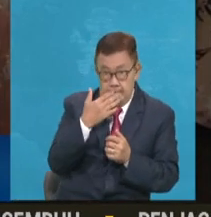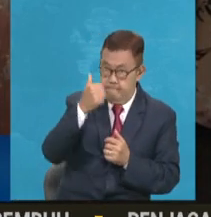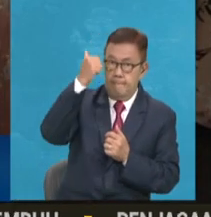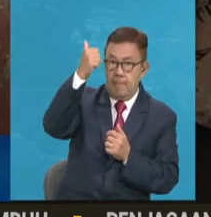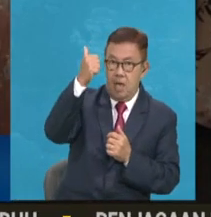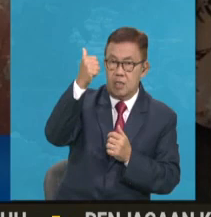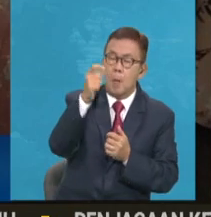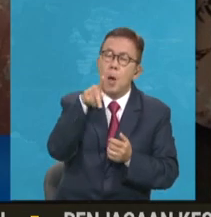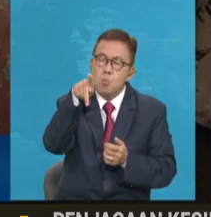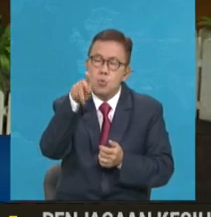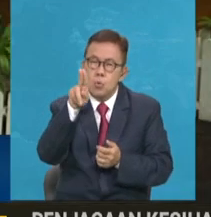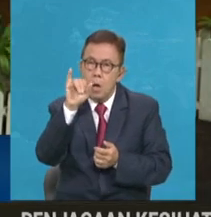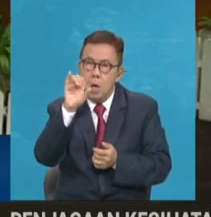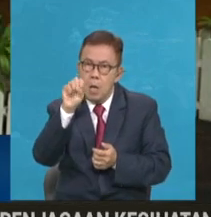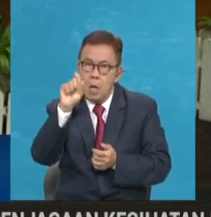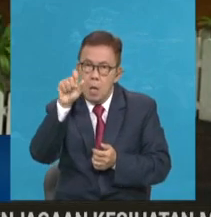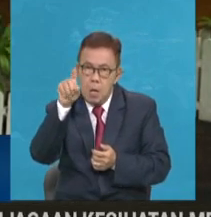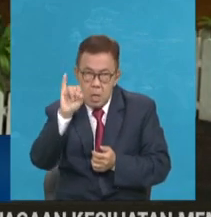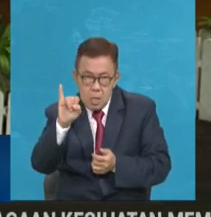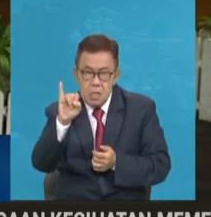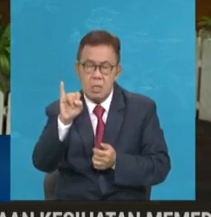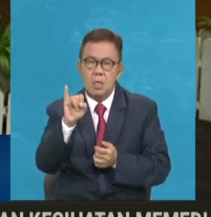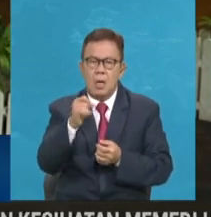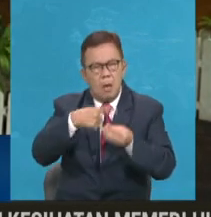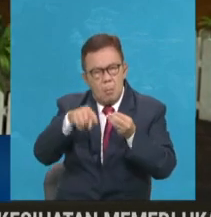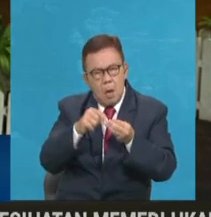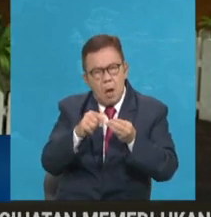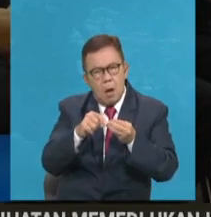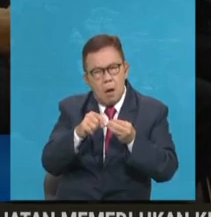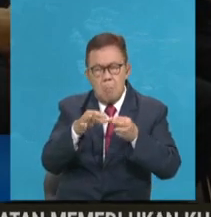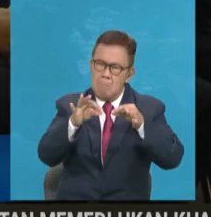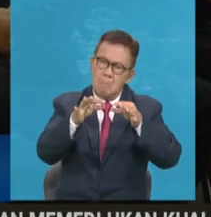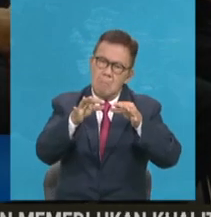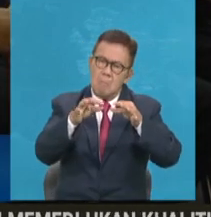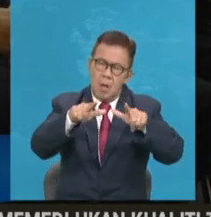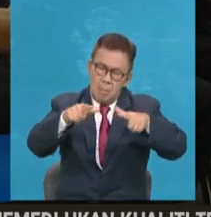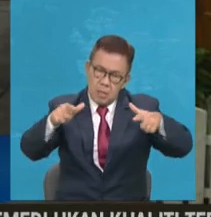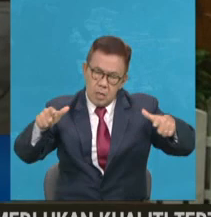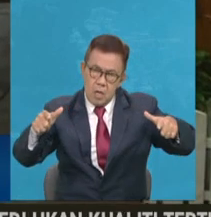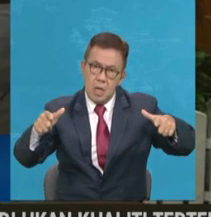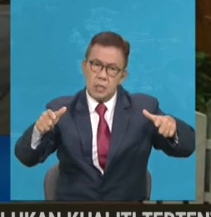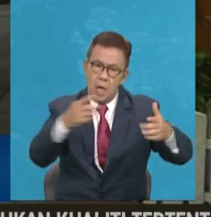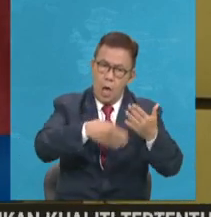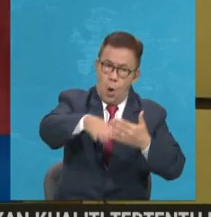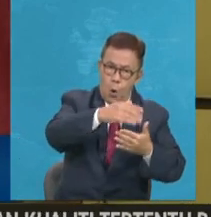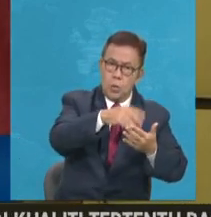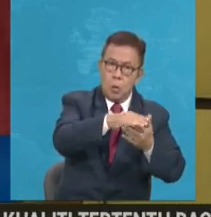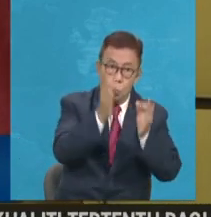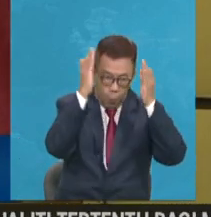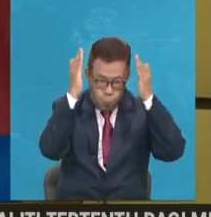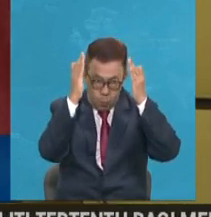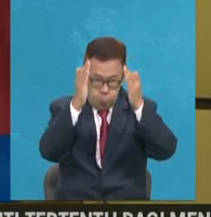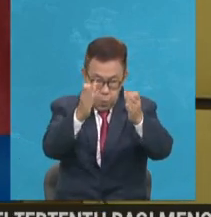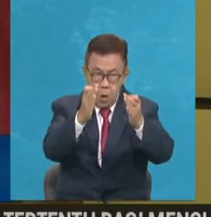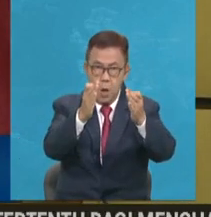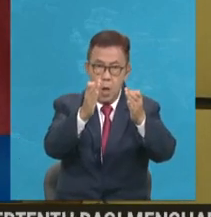sebuah puisi yang mengagumi aspek bahasa teknik penulisan dan sumber Ilham program perkenaan mau fokuskan kepada